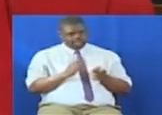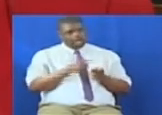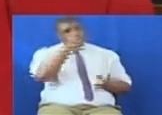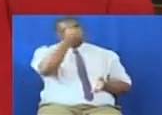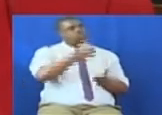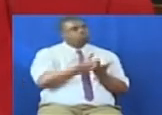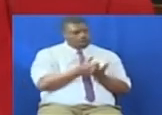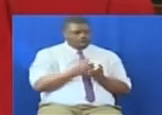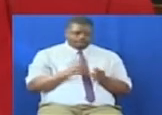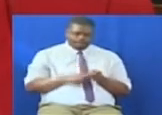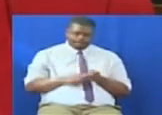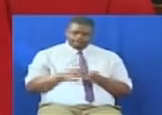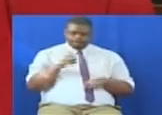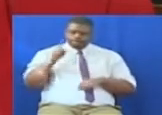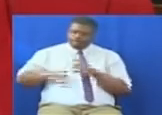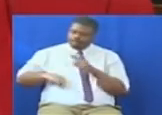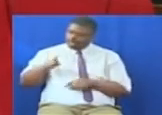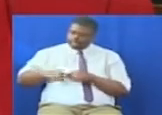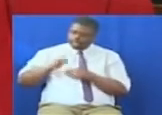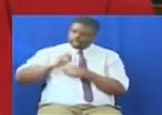Akaamua kupambana na ugonjwa huu